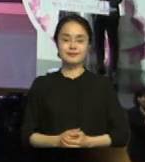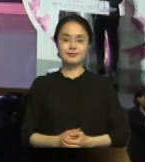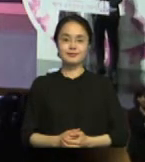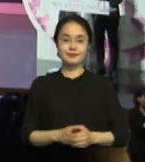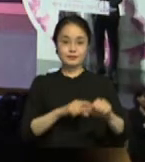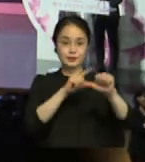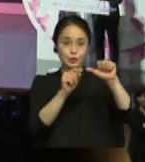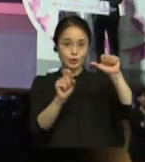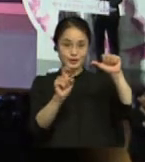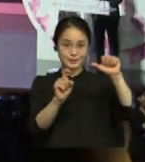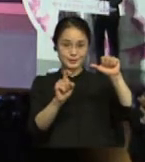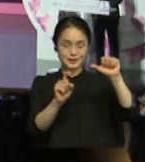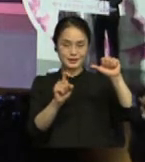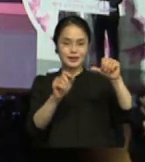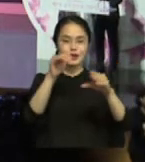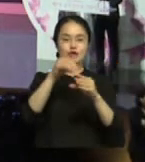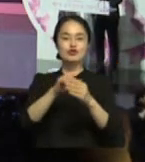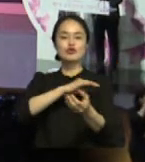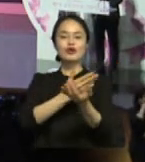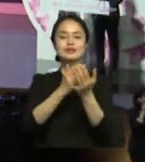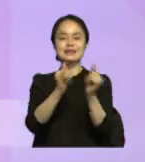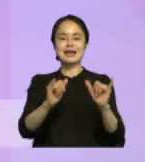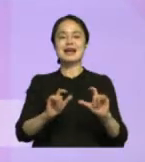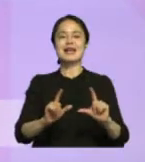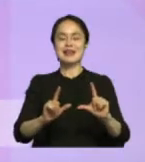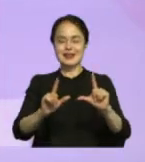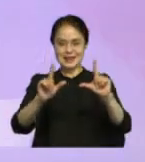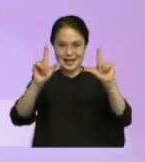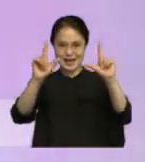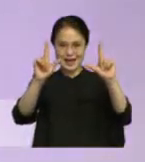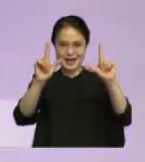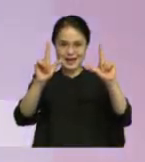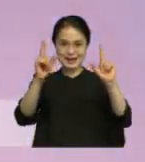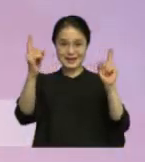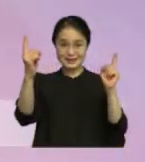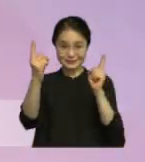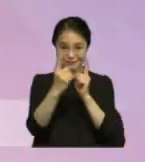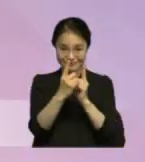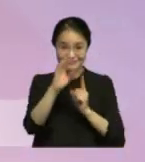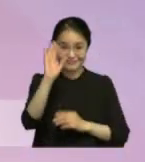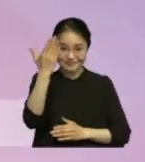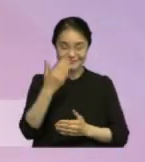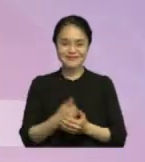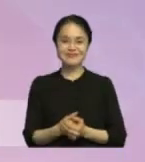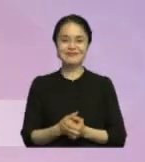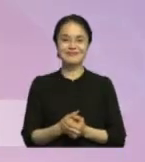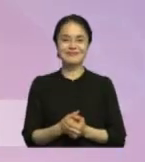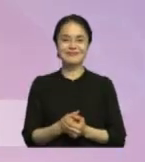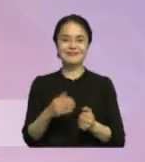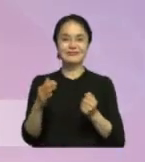10일 유권자의 날을 맞아 KBS 서울에서 제7회 유권자의 날 기념식이 열렸습니다.